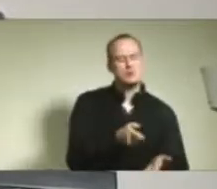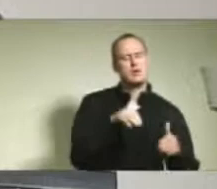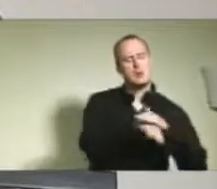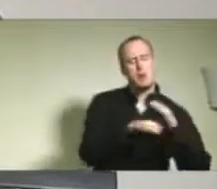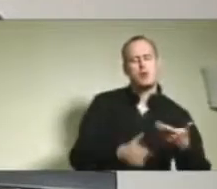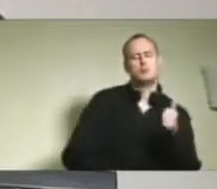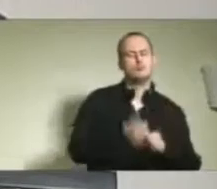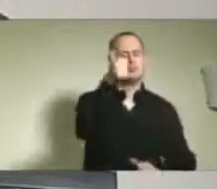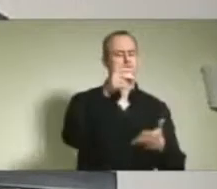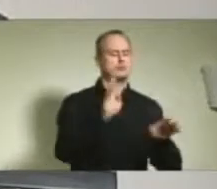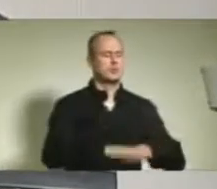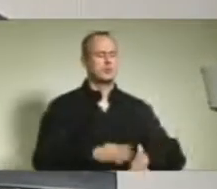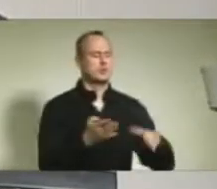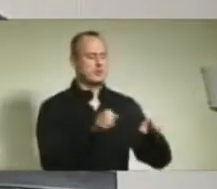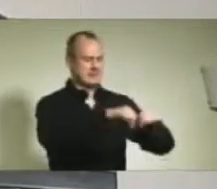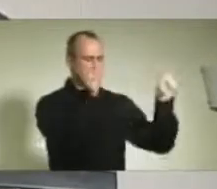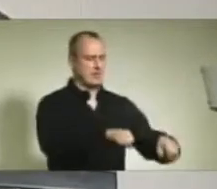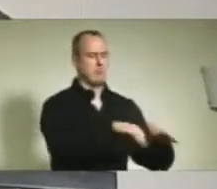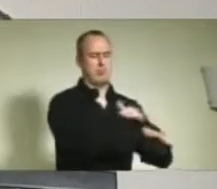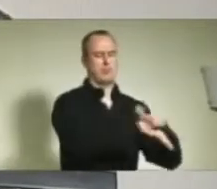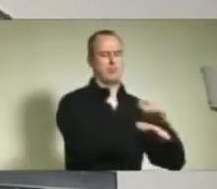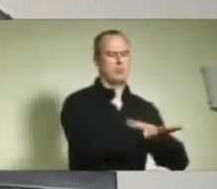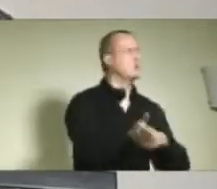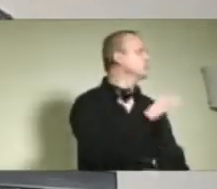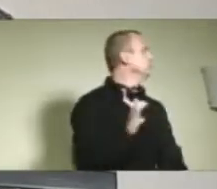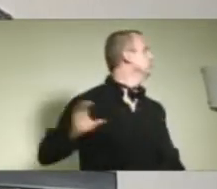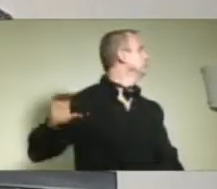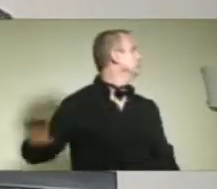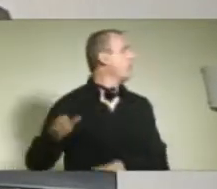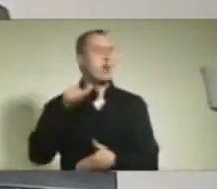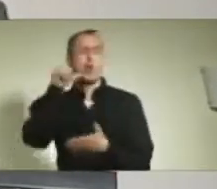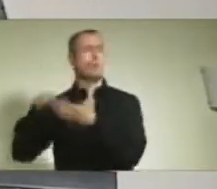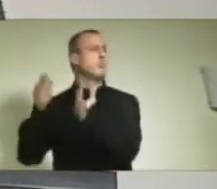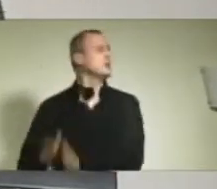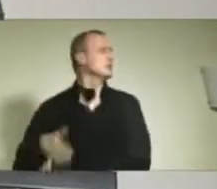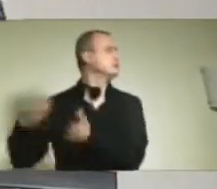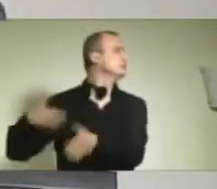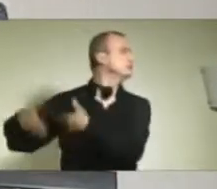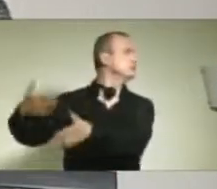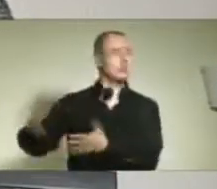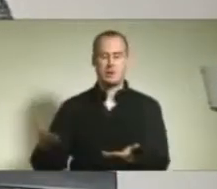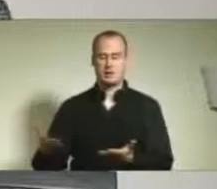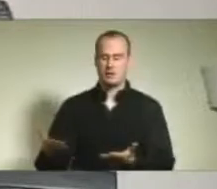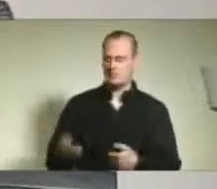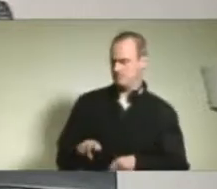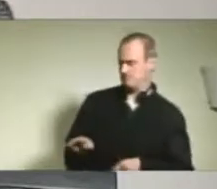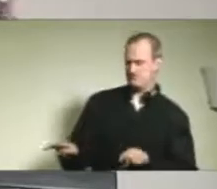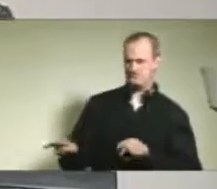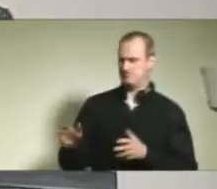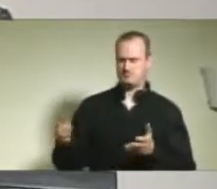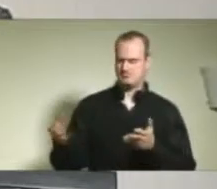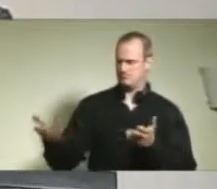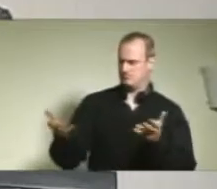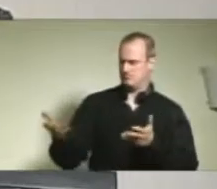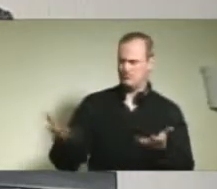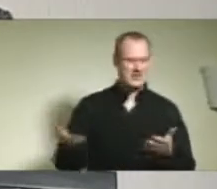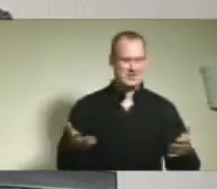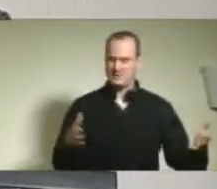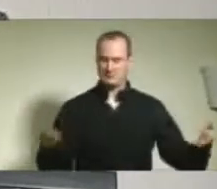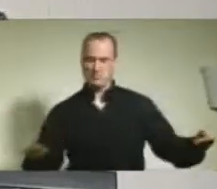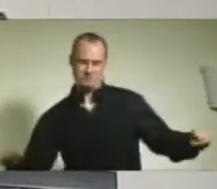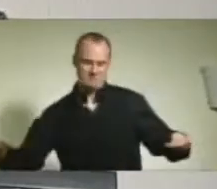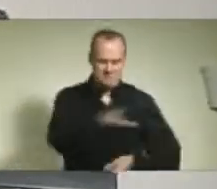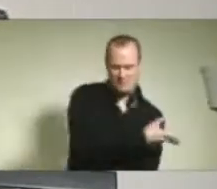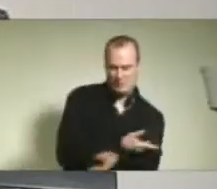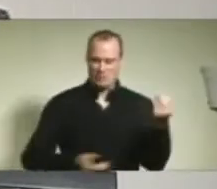et faisait faire par les postiers. Et donc, on avait l'impression que bon, ça ne fonctionnait pas bien parce qu'il n'y avait pas de synergie. Chacun